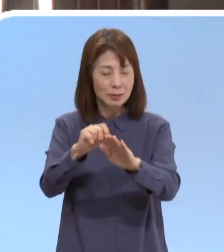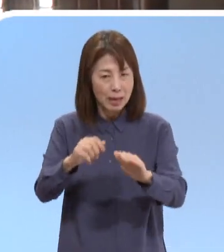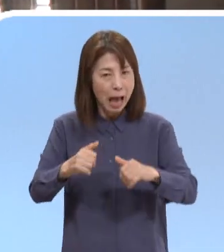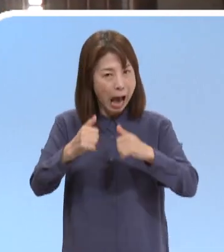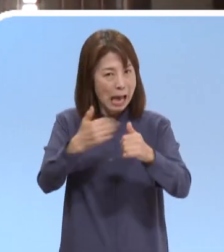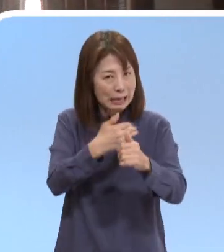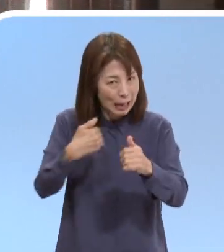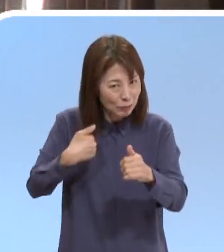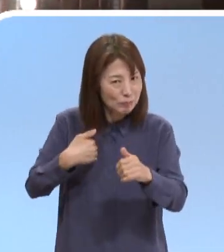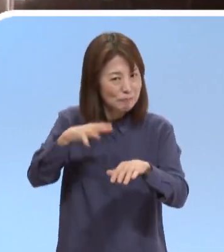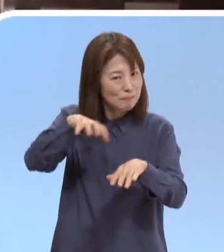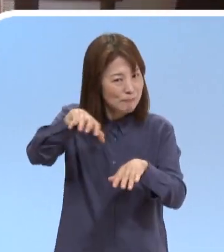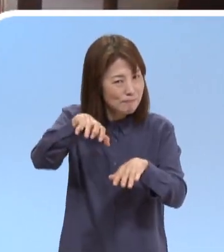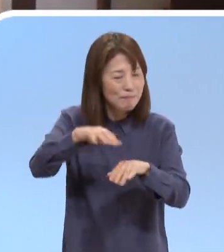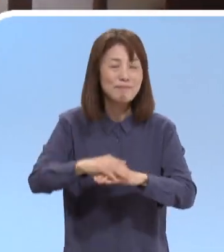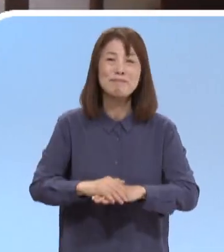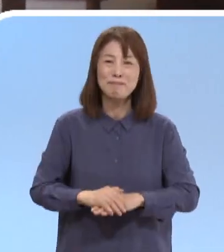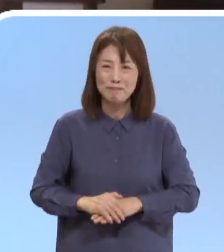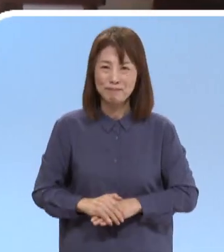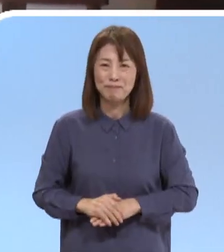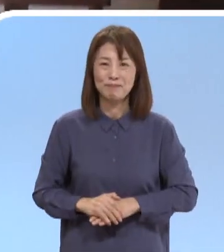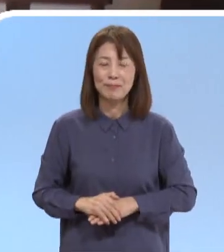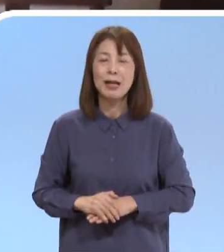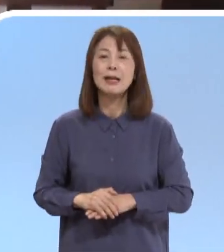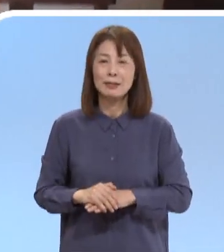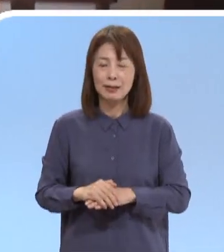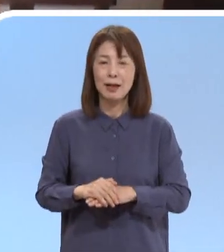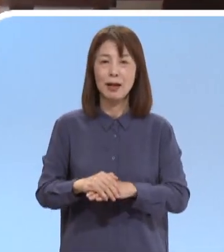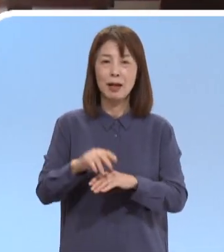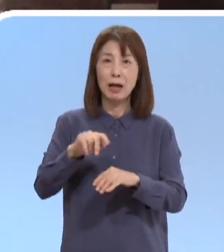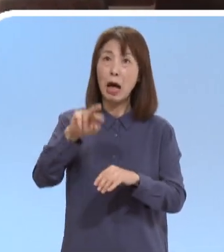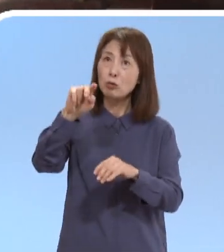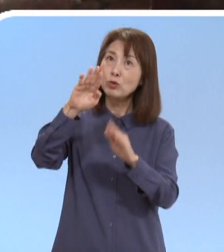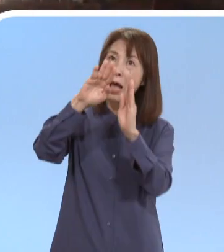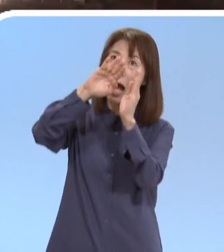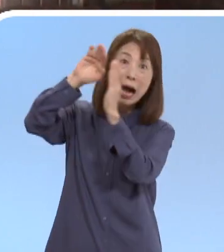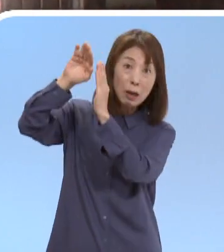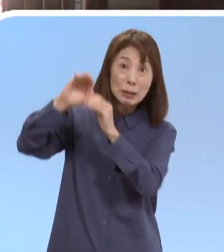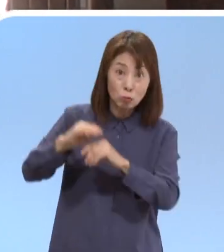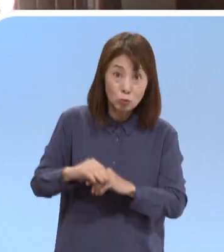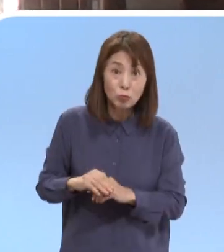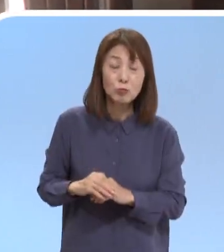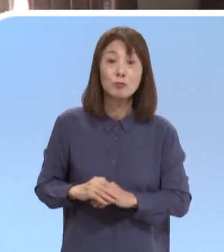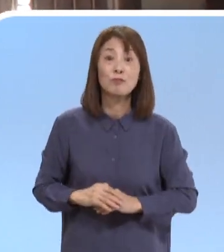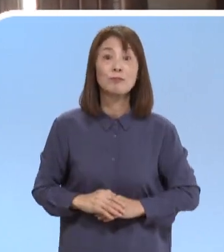よ。 いいですか、 はい、今からちょっと開けさせていただきます。 特別の特別でございます。